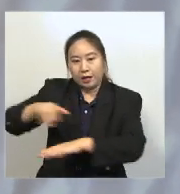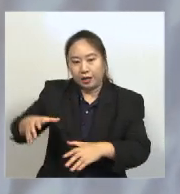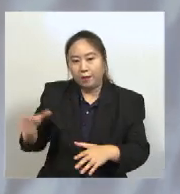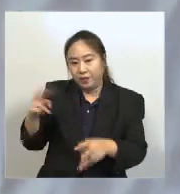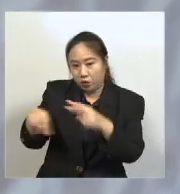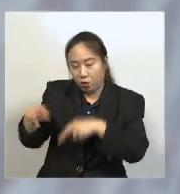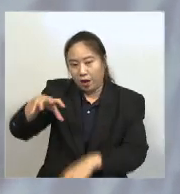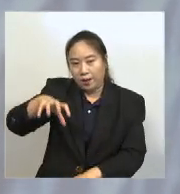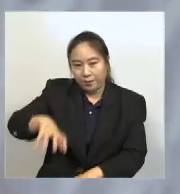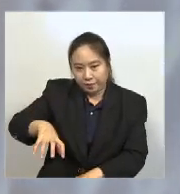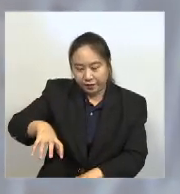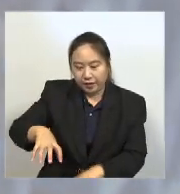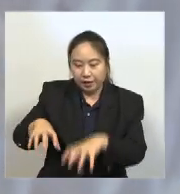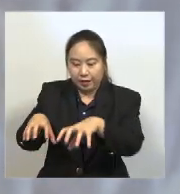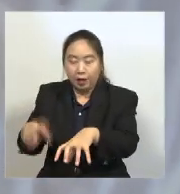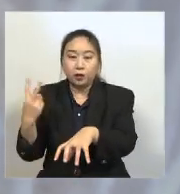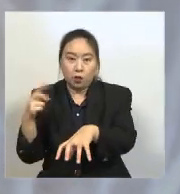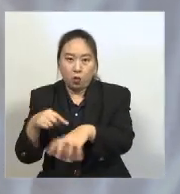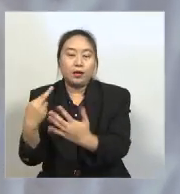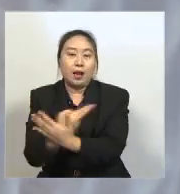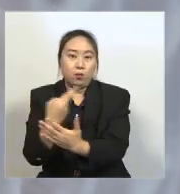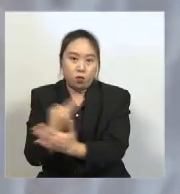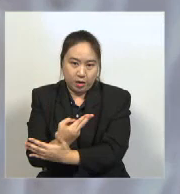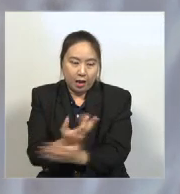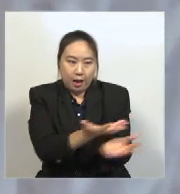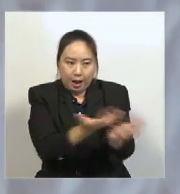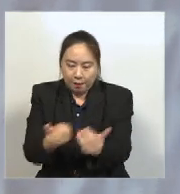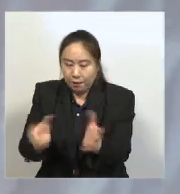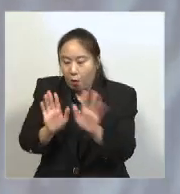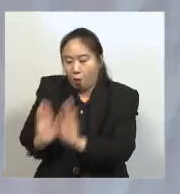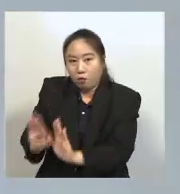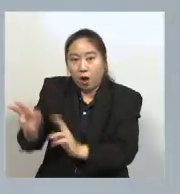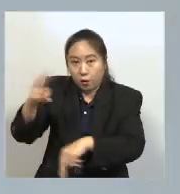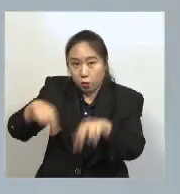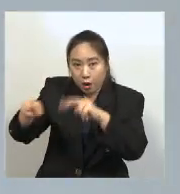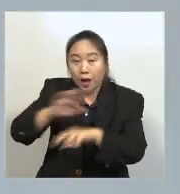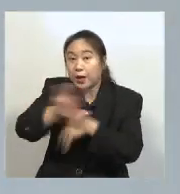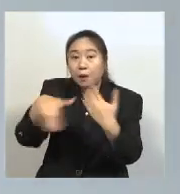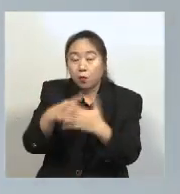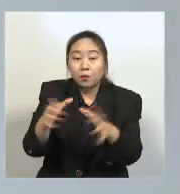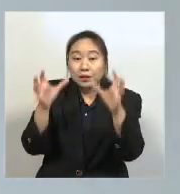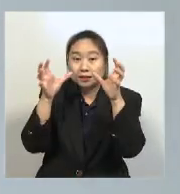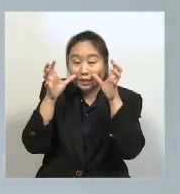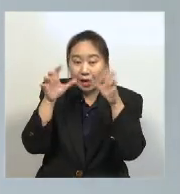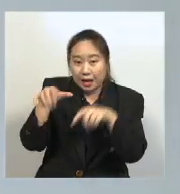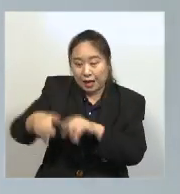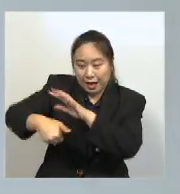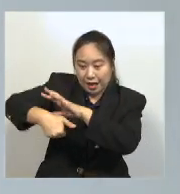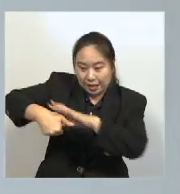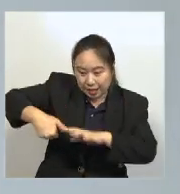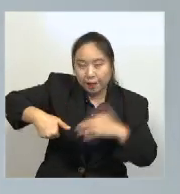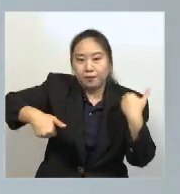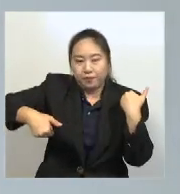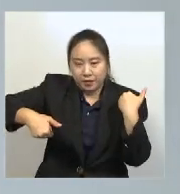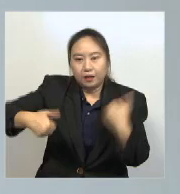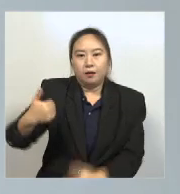างและสถานีเพาะเลี้ยงสัตว์ป่าเขาสนจังหวัดราชบุรีซึ่งเสือโคร่งทั้งหมดเป็นสายพันธุ์ไซบีเรียแล้วก็ได้มีการเพิ่มจ